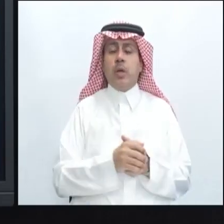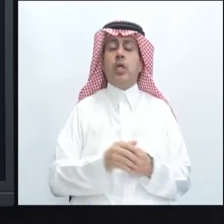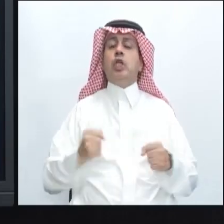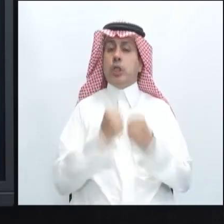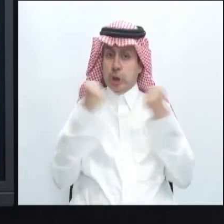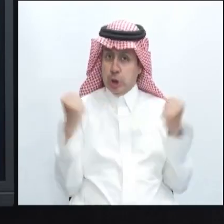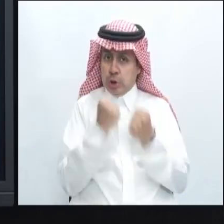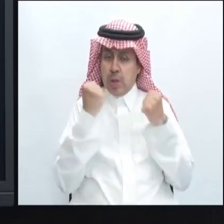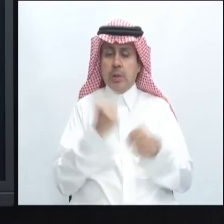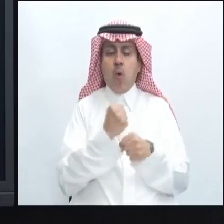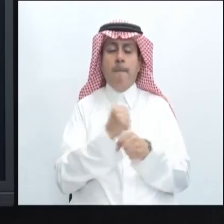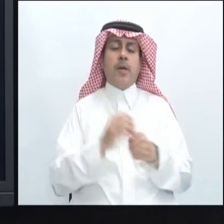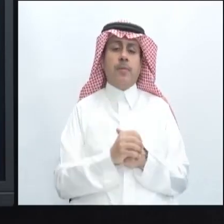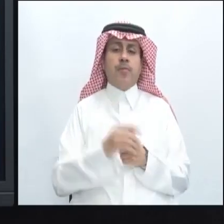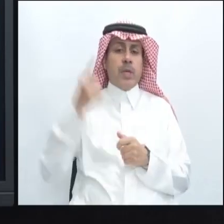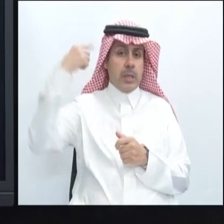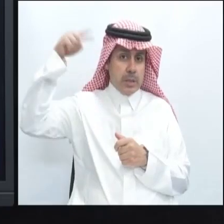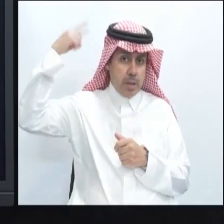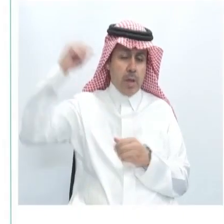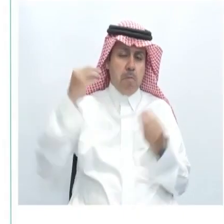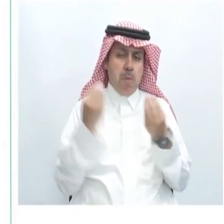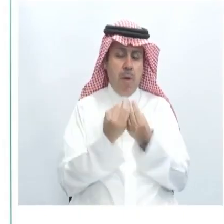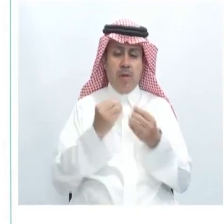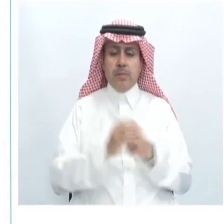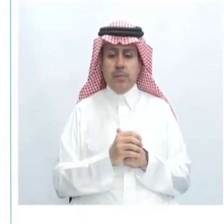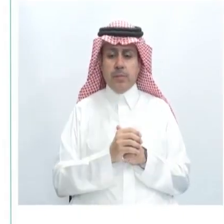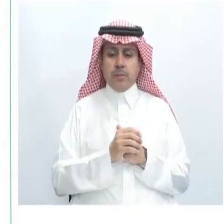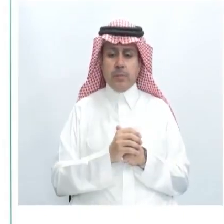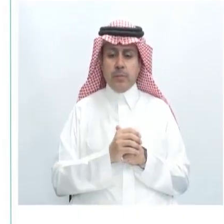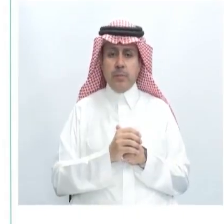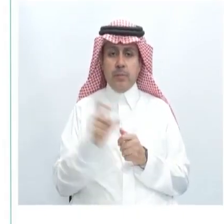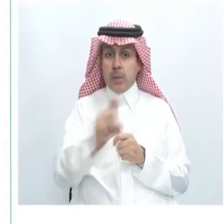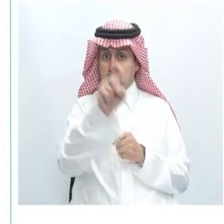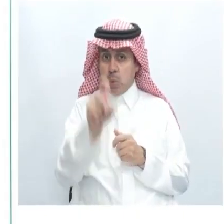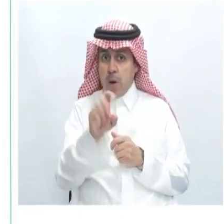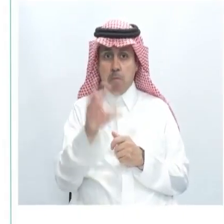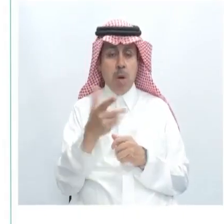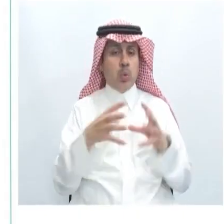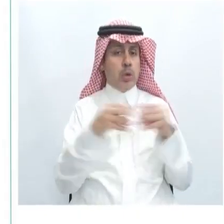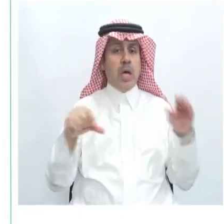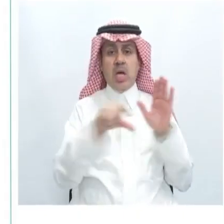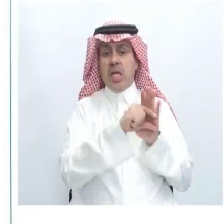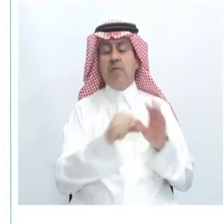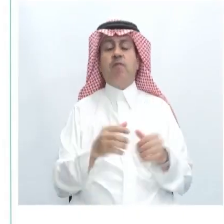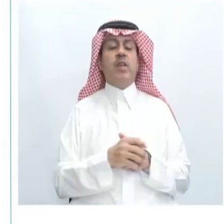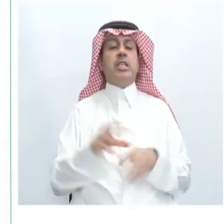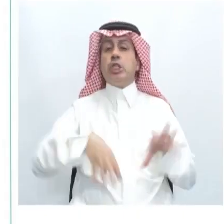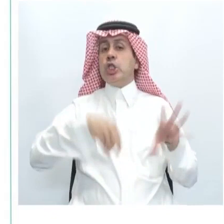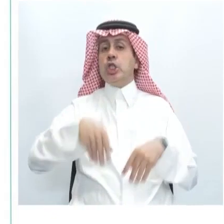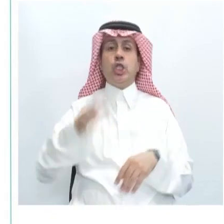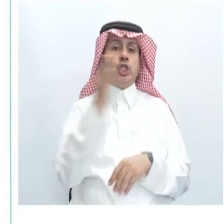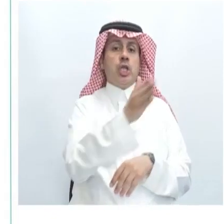وبالتالي دعونا نستذكرها سويا لو تسالنا ما هو تعريف التسويق